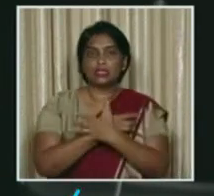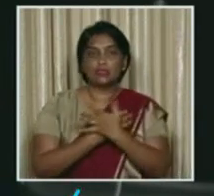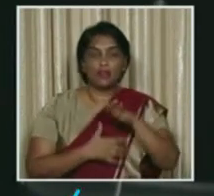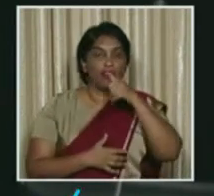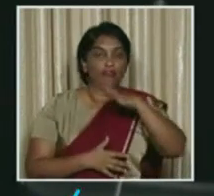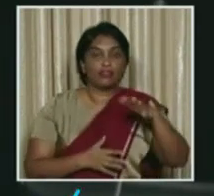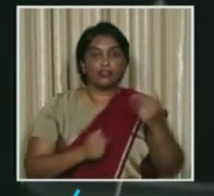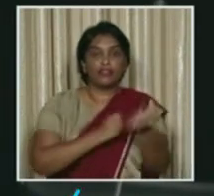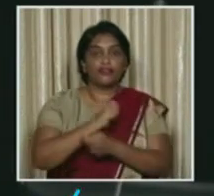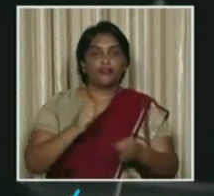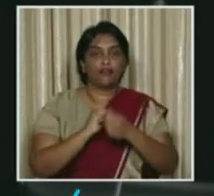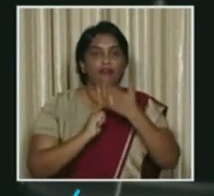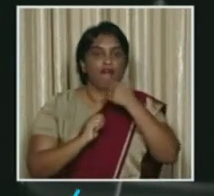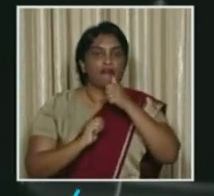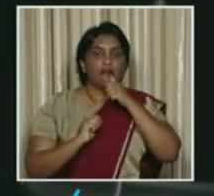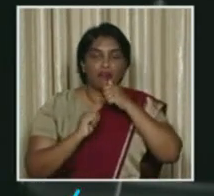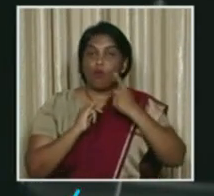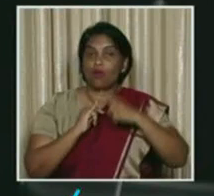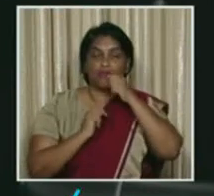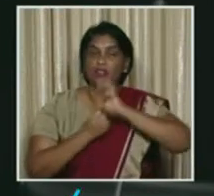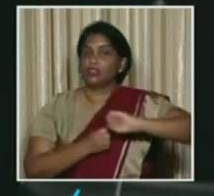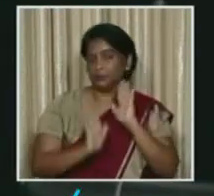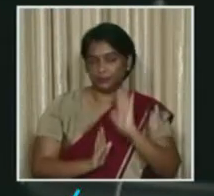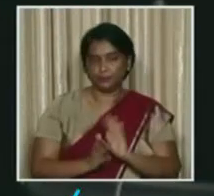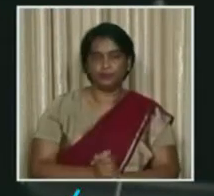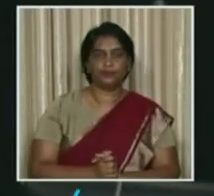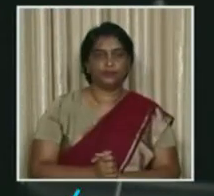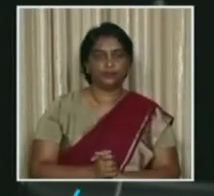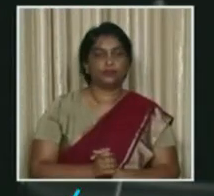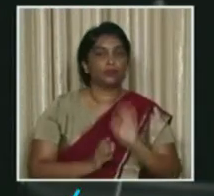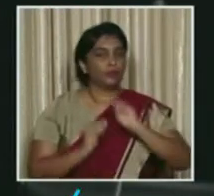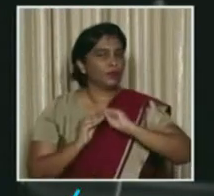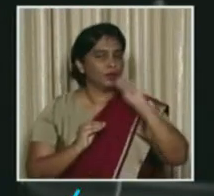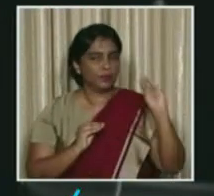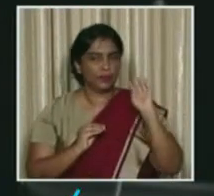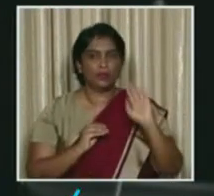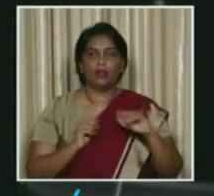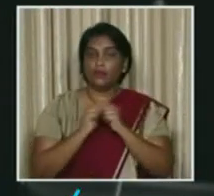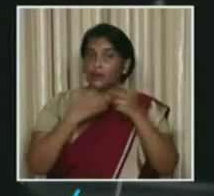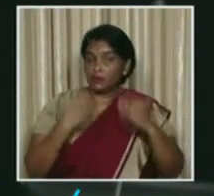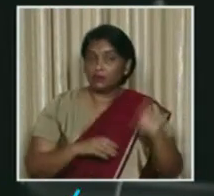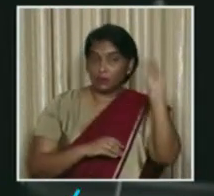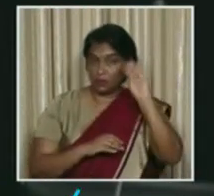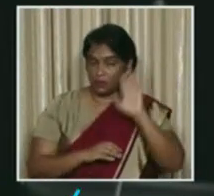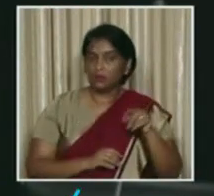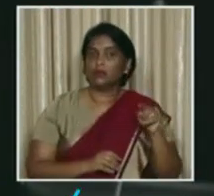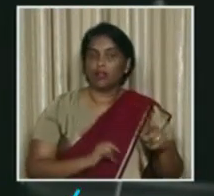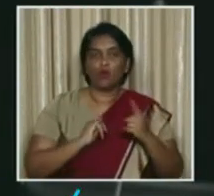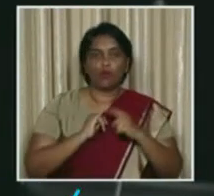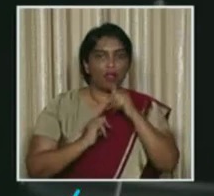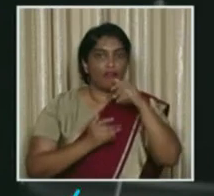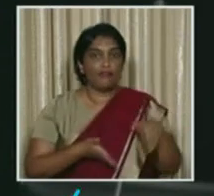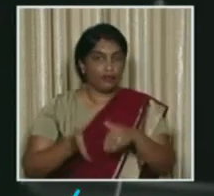ජලාශයෙන් ජලය ගොවිතැන් කටයුතු සඳහා උඩවලව ජලාශය වෙත නිකුත් කිරීමට සිදුවීමයි. නුදුරු අනාගතයේදී වැඩ අවසන් කිරීමට නියමිත උමාවයේ